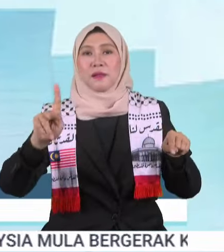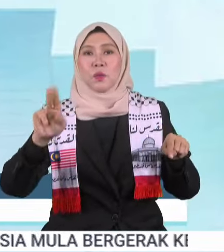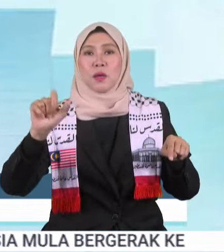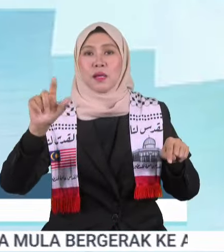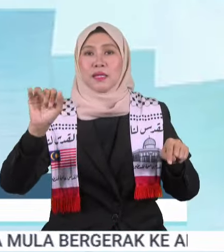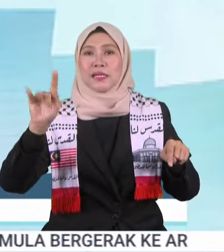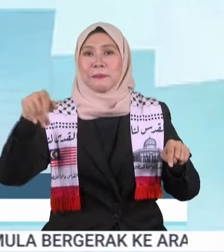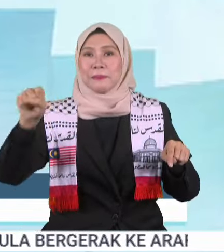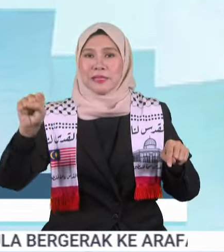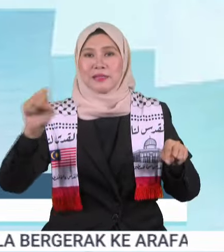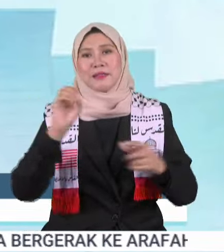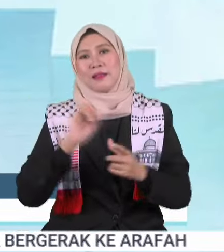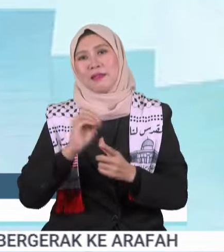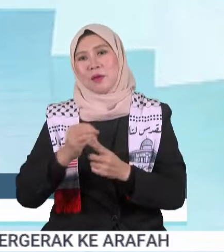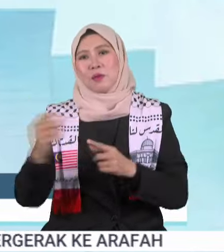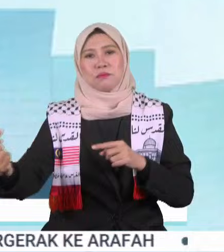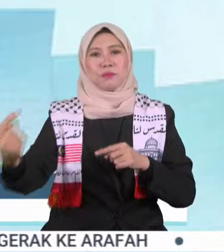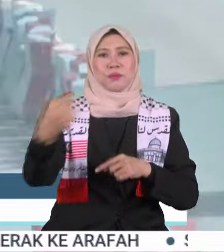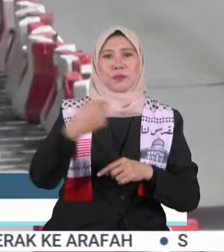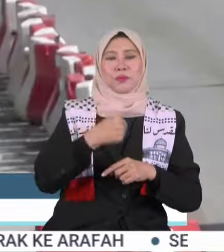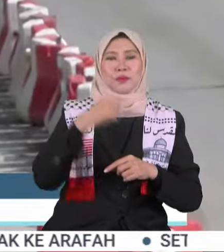Kuala Lumpur atau Kota Baru.